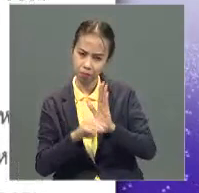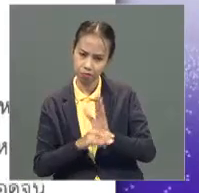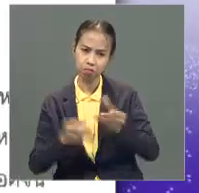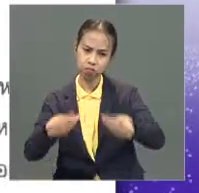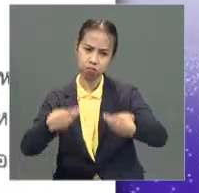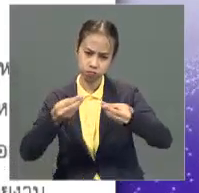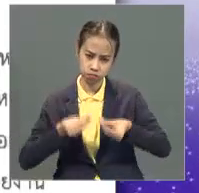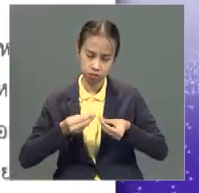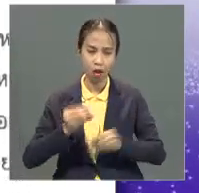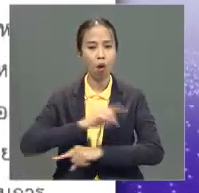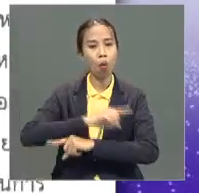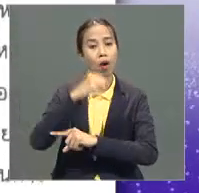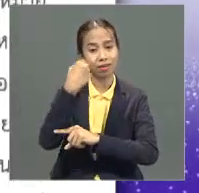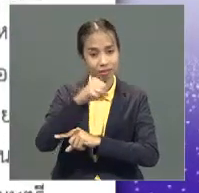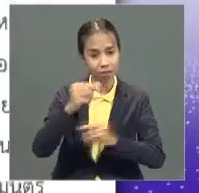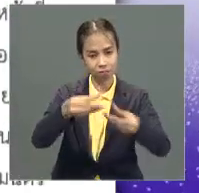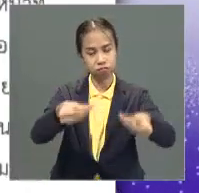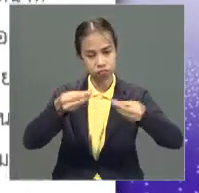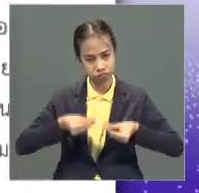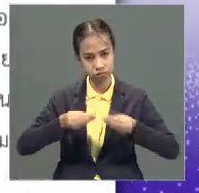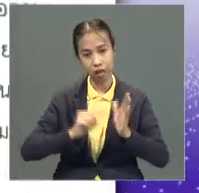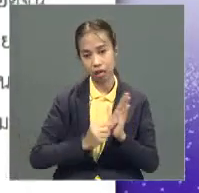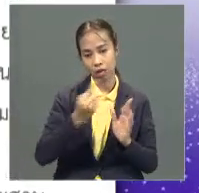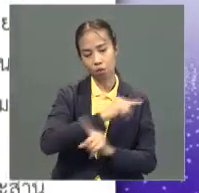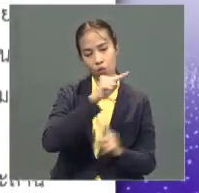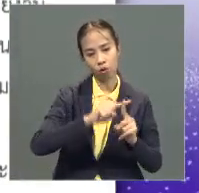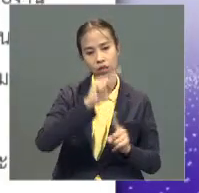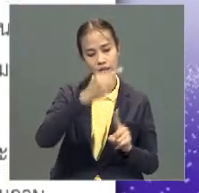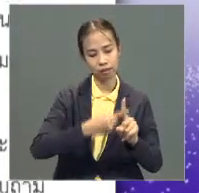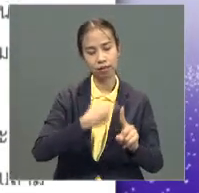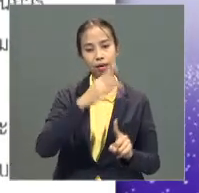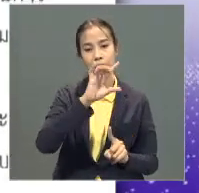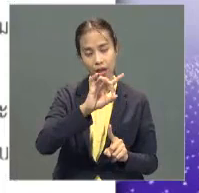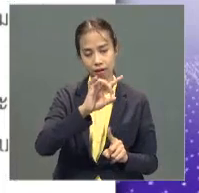มีแต่ถ้านายกรัฐมนตรีเห็นว่าข้อเสนอแนะที่ทางคณะกรรมการส่งมาเนี่ยยังไม่แล้วเสร็จยังไม่ครบถ้วนมีโอกาสที่จะขยายระยะเวลาการทำงานของคณะกรรมการออกไปอีกได้และที่สำคัญกำหนดว่าการรายงานการทำงานเบื้องต้นต่อนายกรัฐมนตรีต้องรายงานทุก10วันนับตั้งแต่วันที่ 1สิงหาคมเป็นต้นไปค่ะอ่ะ